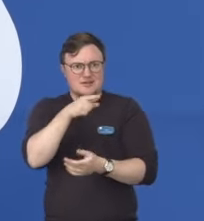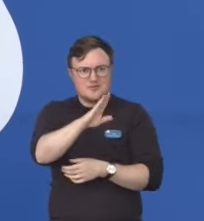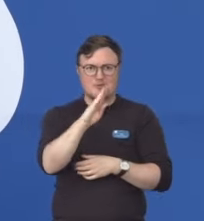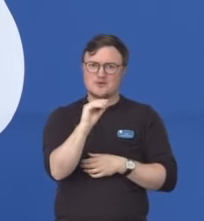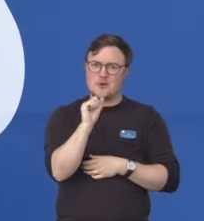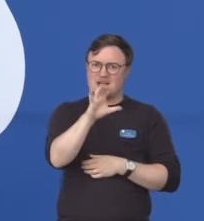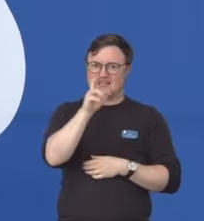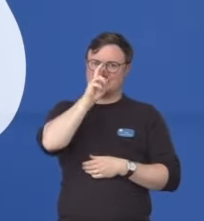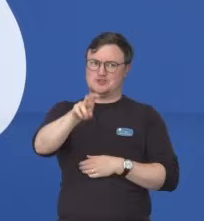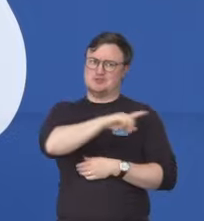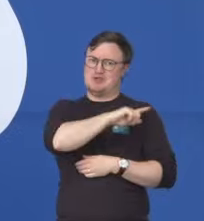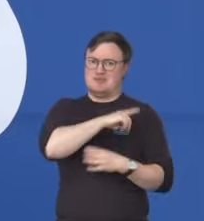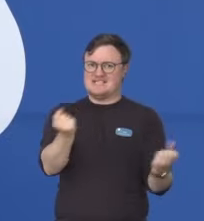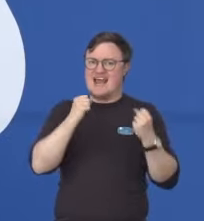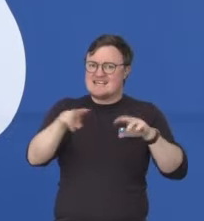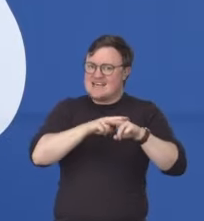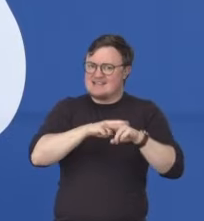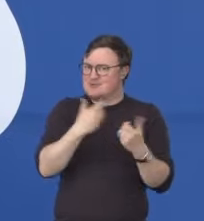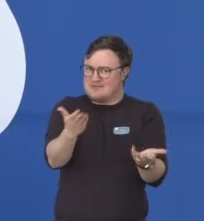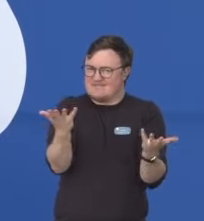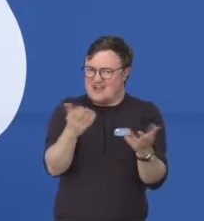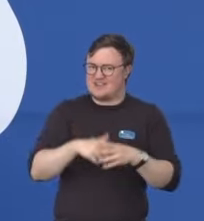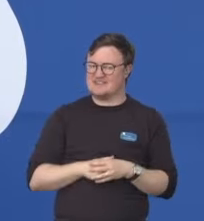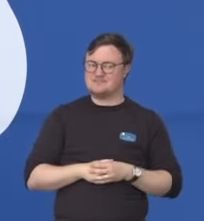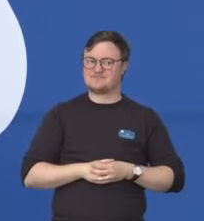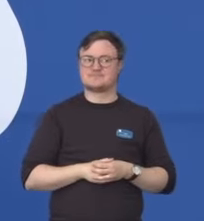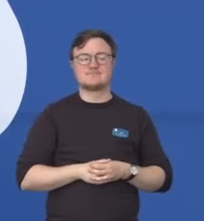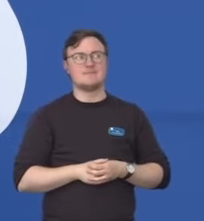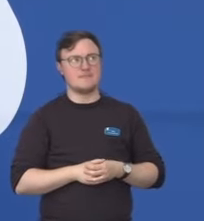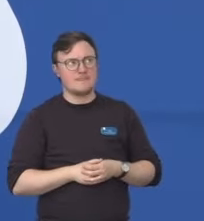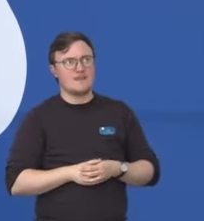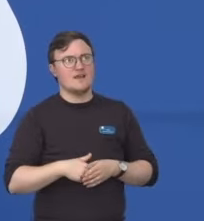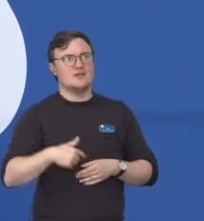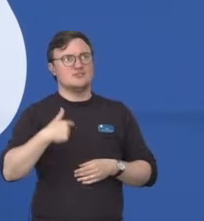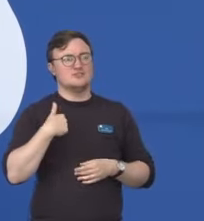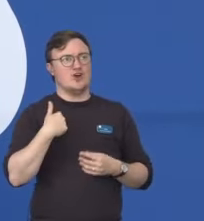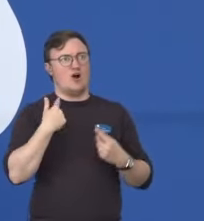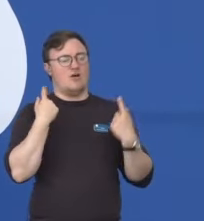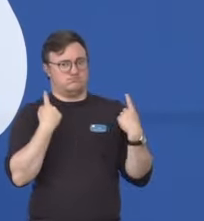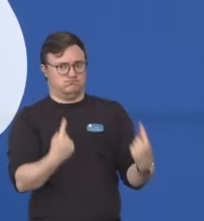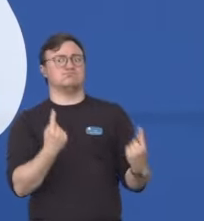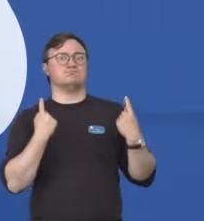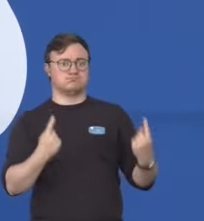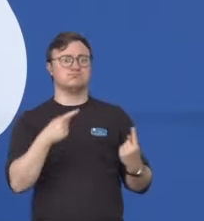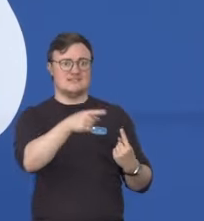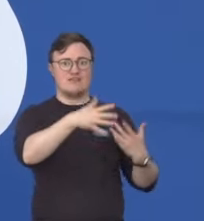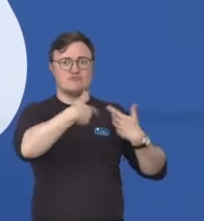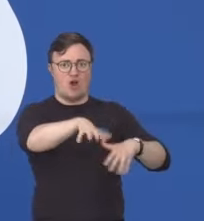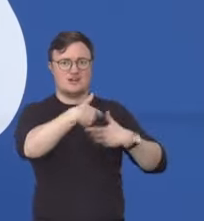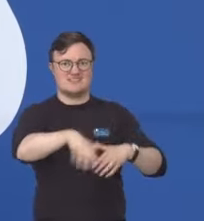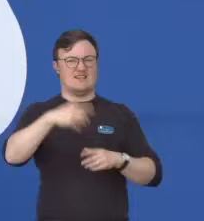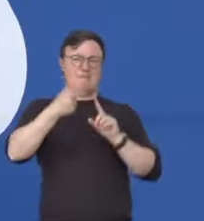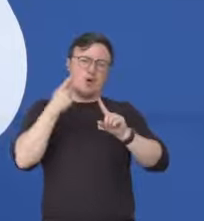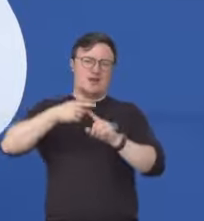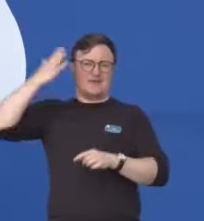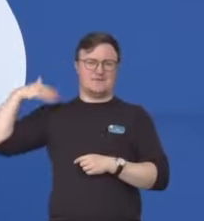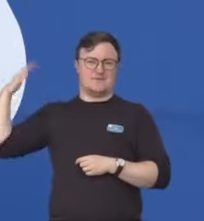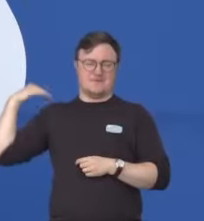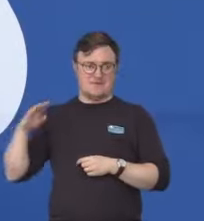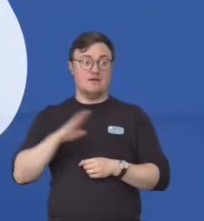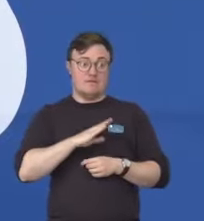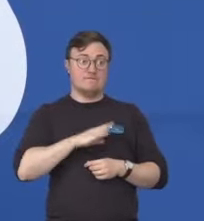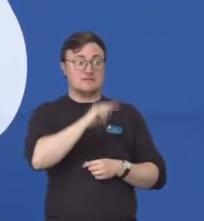sist. Mm. Jag beundrade ganska mycket de här rörelserna i början, och det finns vissa delar som jag fortfarande